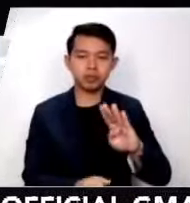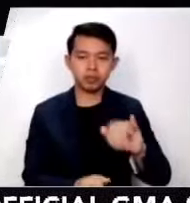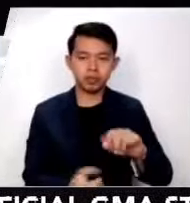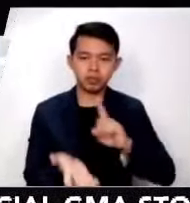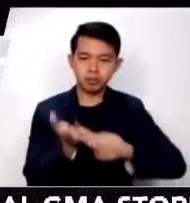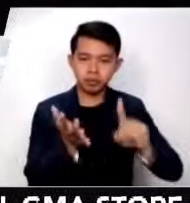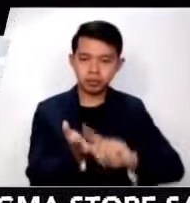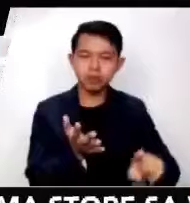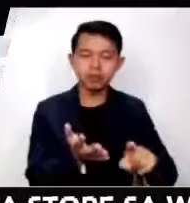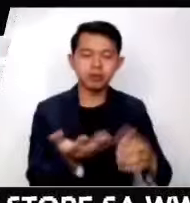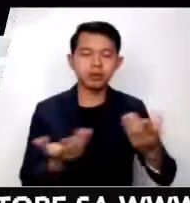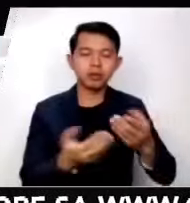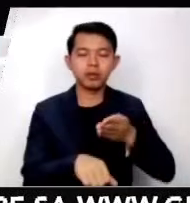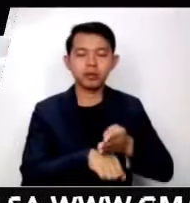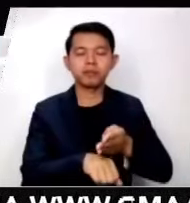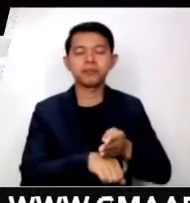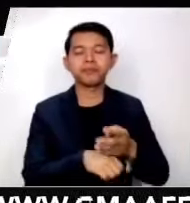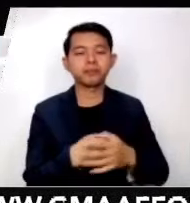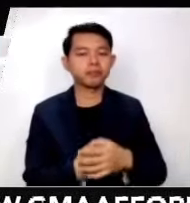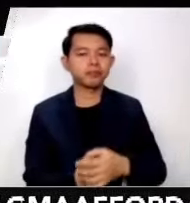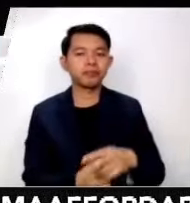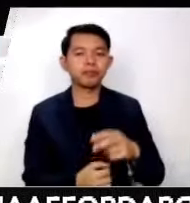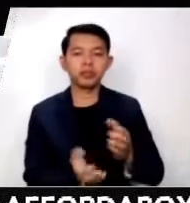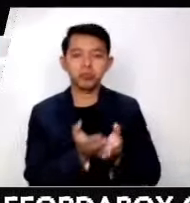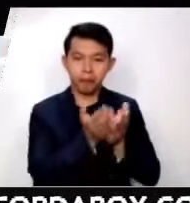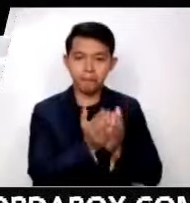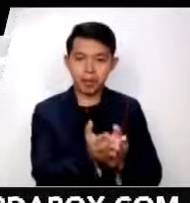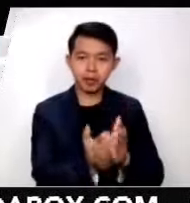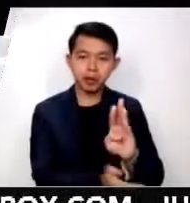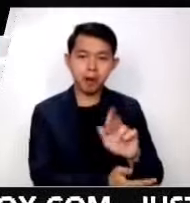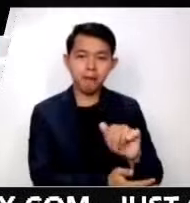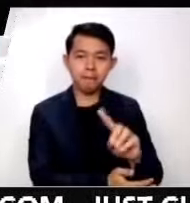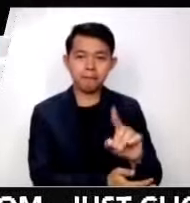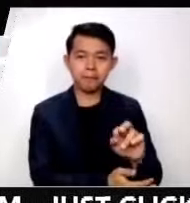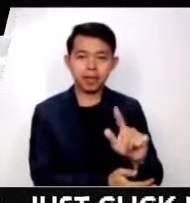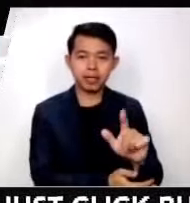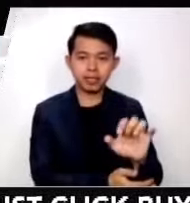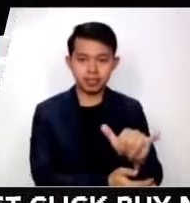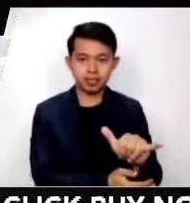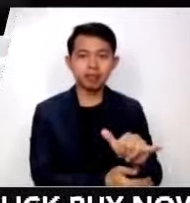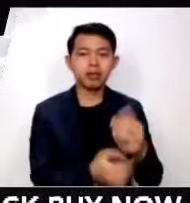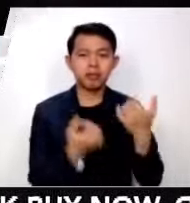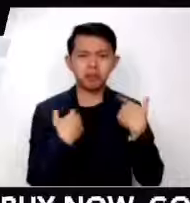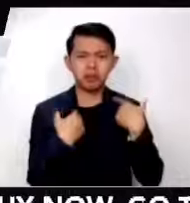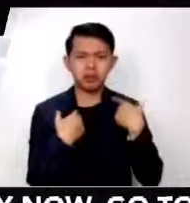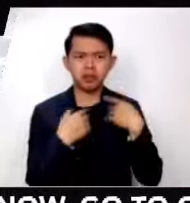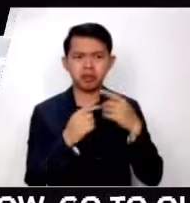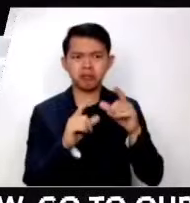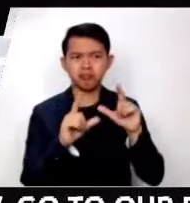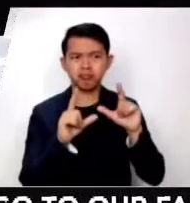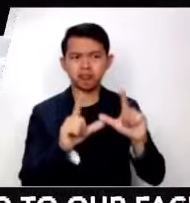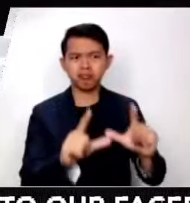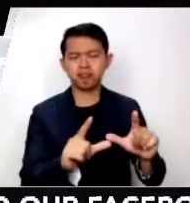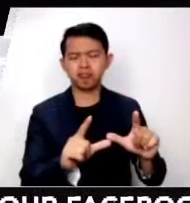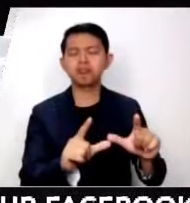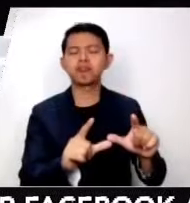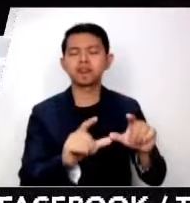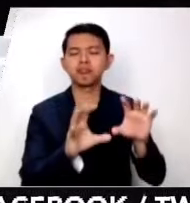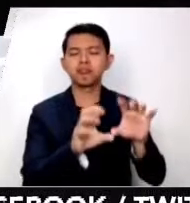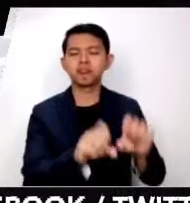Ang MTKR Jason Bradley na pag-alamang meron na palang warrant of seizure and detention noon pang